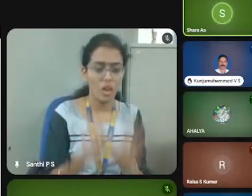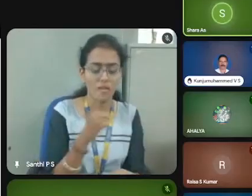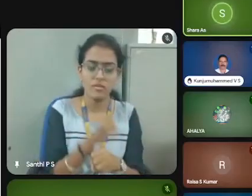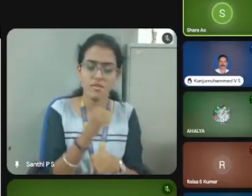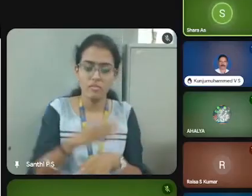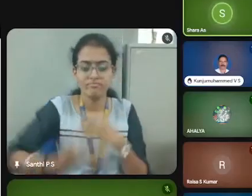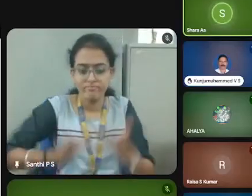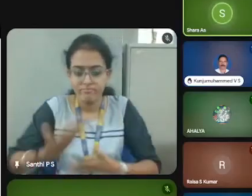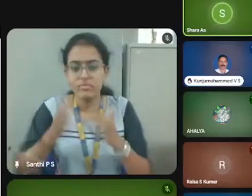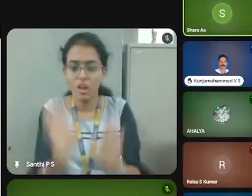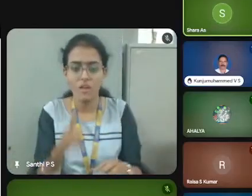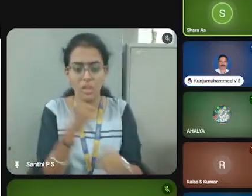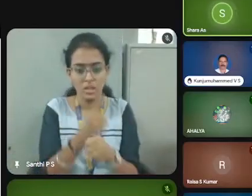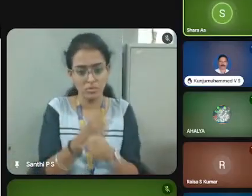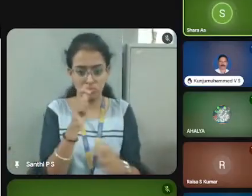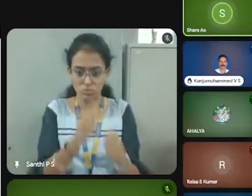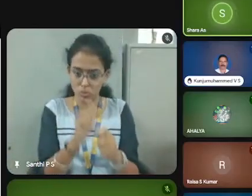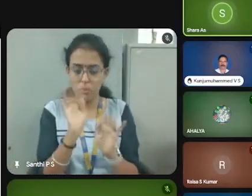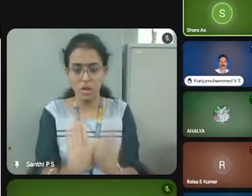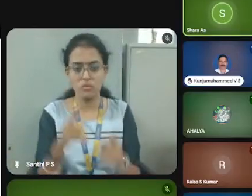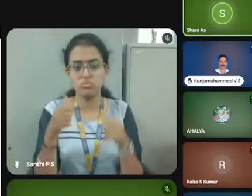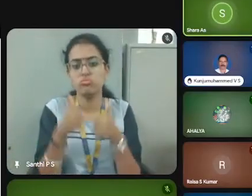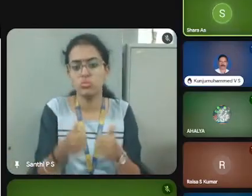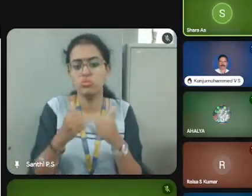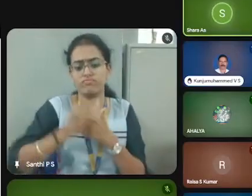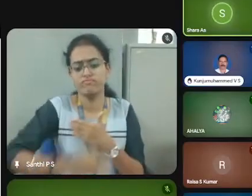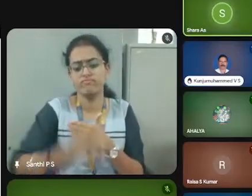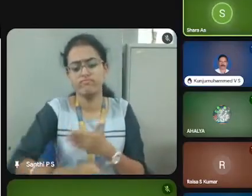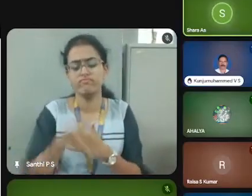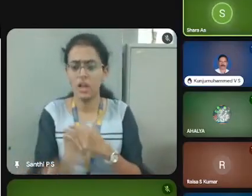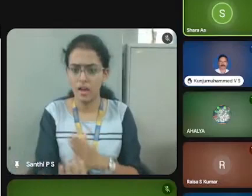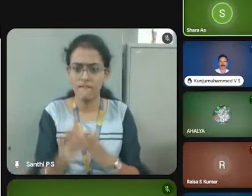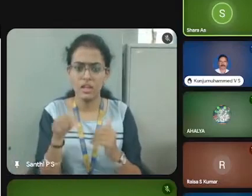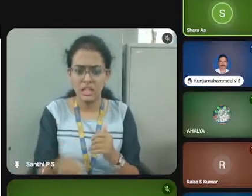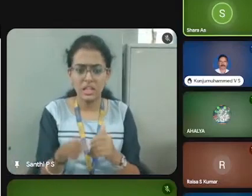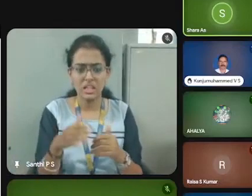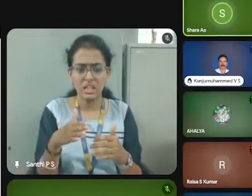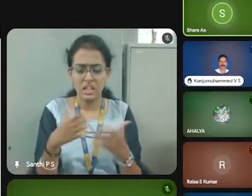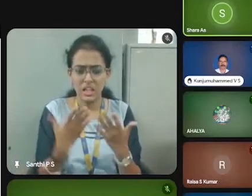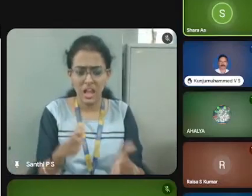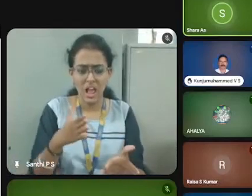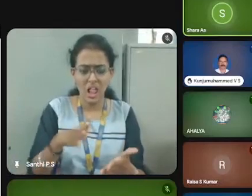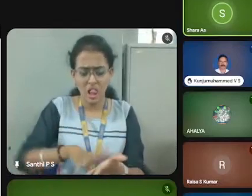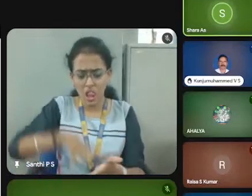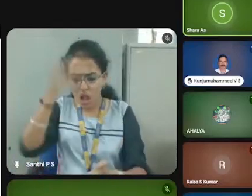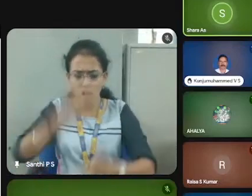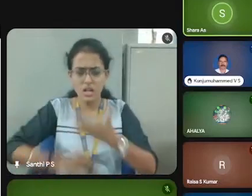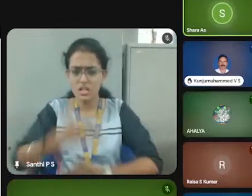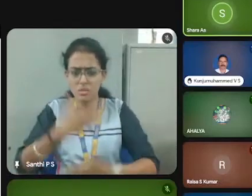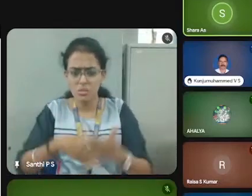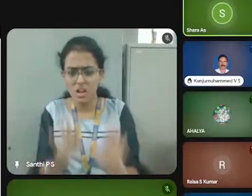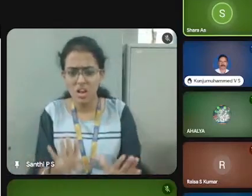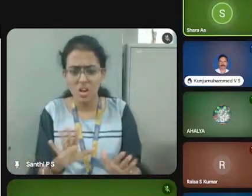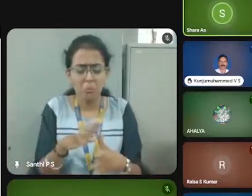ഹയർ സെക്കൻഡറി ജോലി ചെയ്യുന്നവരുണ്ട്. ഇവരെല്ലാം നന്നായിട്ട് തന്നെ പോകുന്നു. അപ്പൊ നമ്മുടെ ഈ ലേണിംഗ് ഡിസബിലിറ്റി എന്ന് പറയുന്ന ഒരു പ്രശ്നം ഭയങ്കര